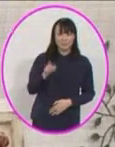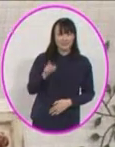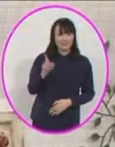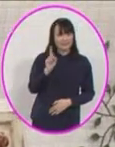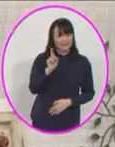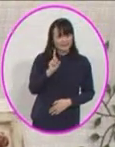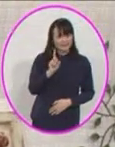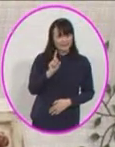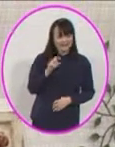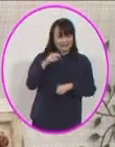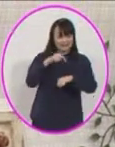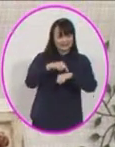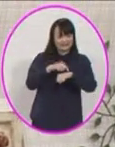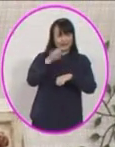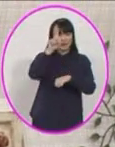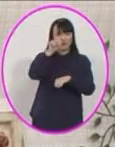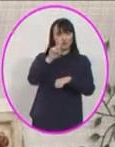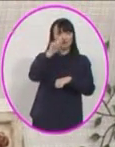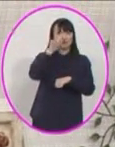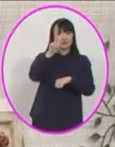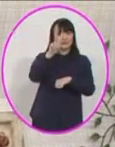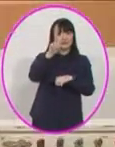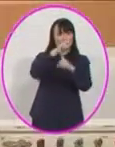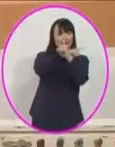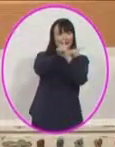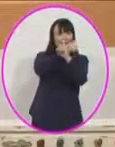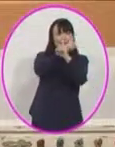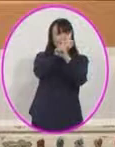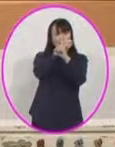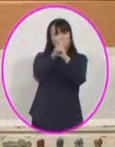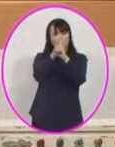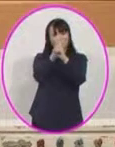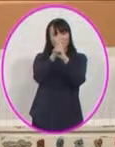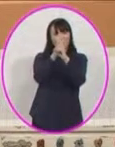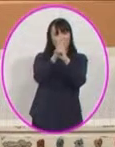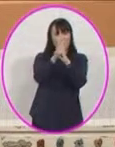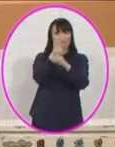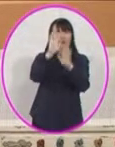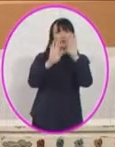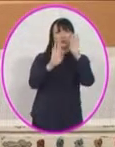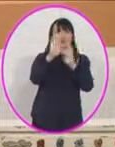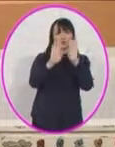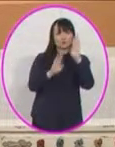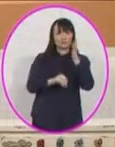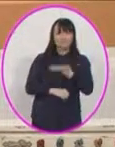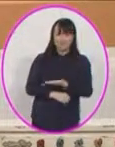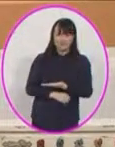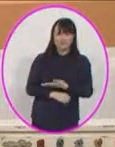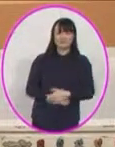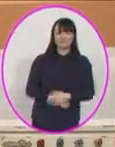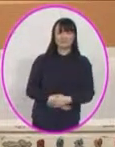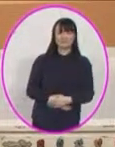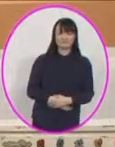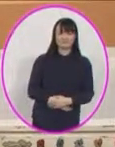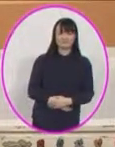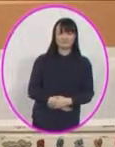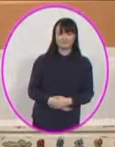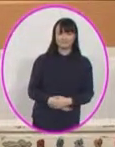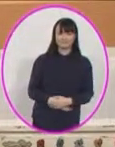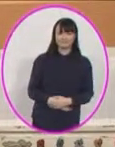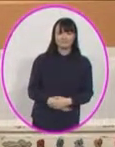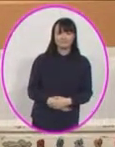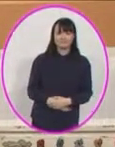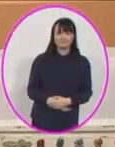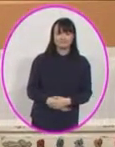一緒になるのを表しています恐るですお昼にあいさつあいさつで今日は